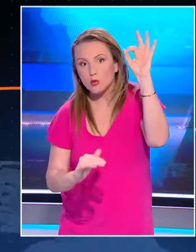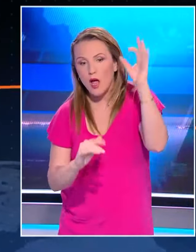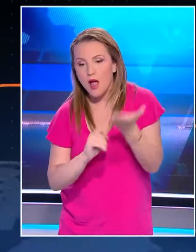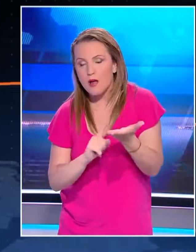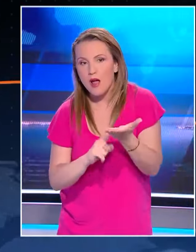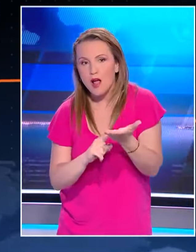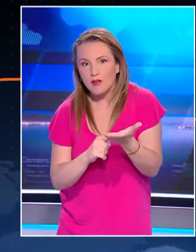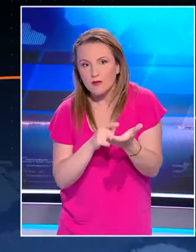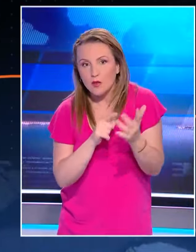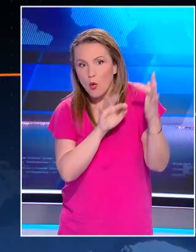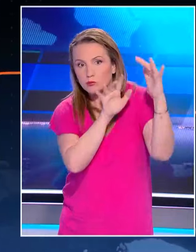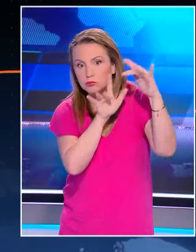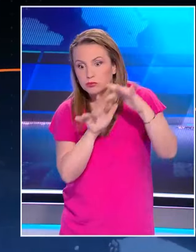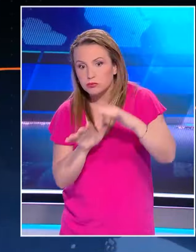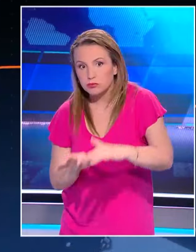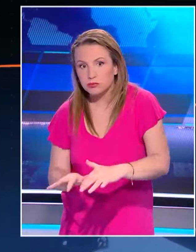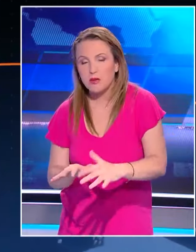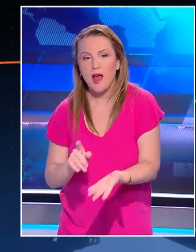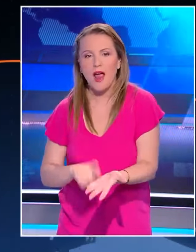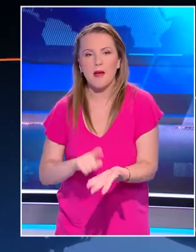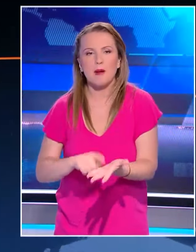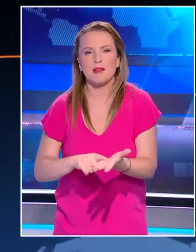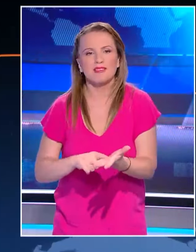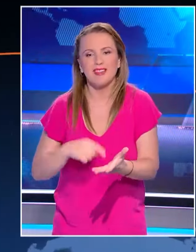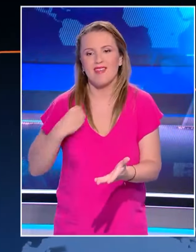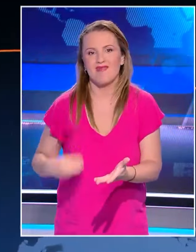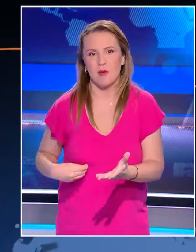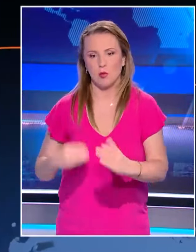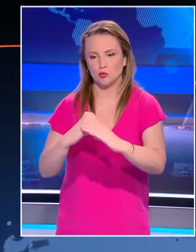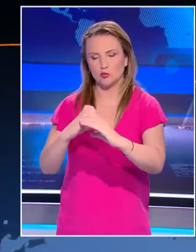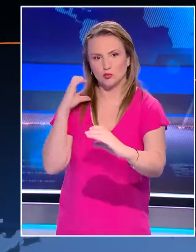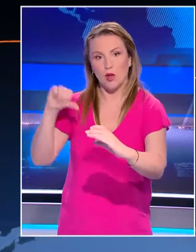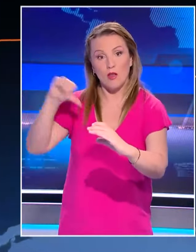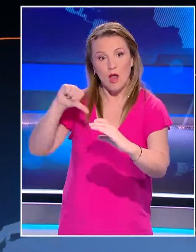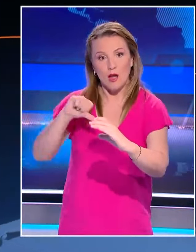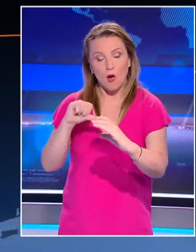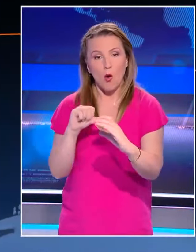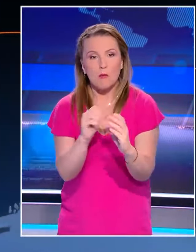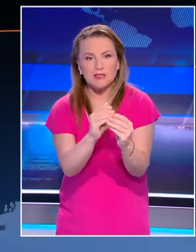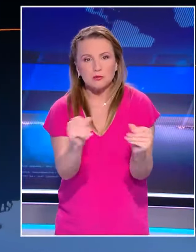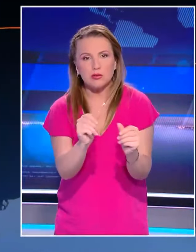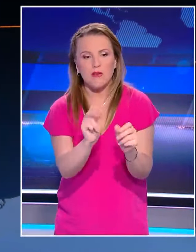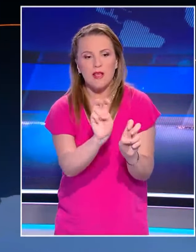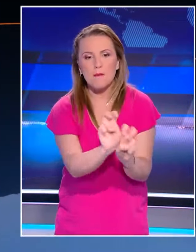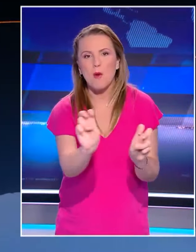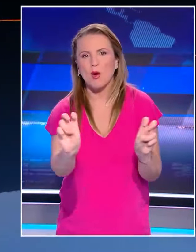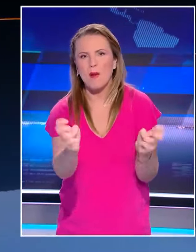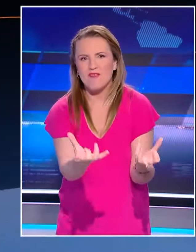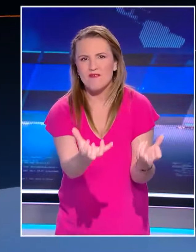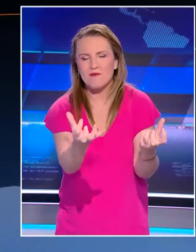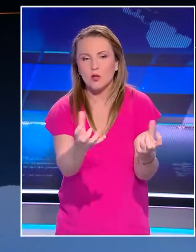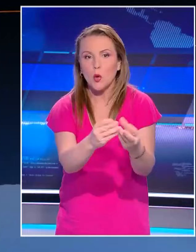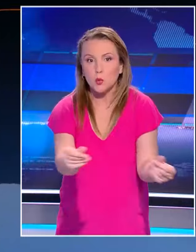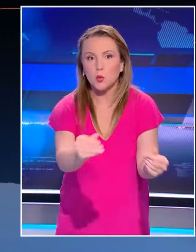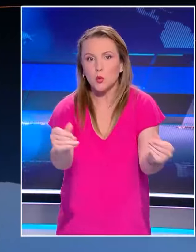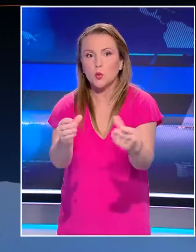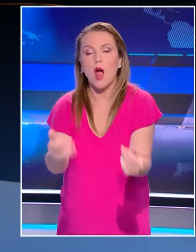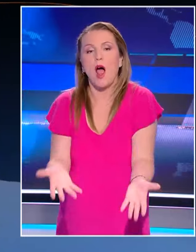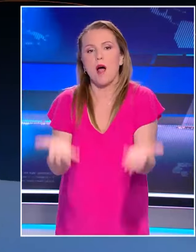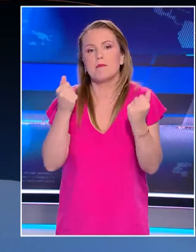επέμβει με τις... Πώς τις λένε αυτές τις... Με υδροφόρους και τέτοια να πάνε να αποσβήσουν αυτά τα αποκαίδια. Τους είπαμε